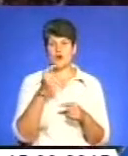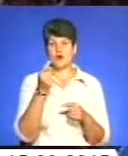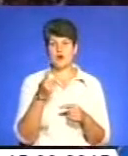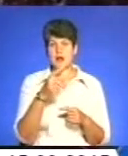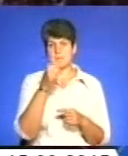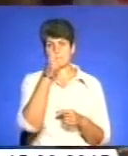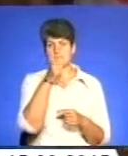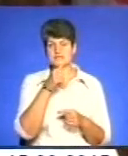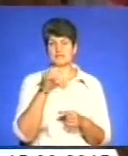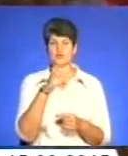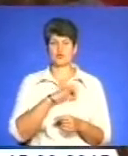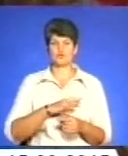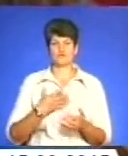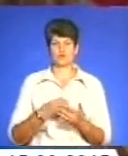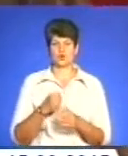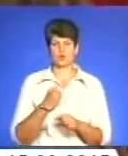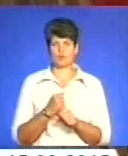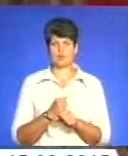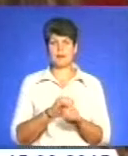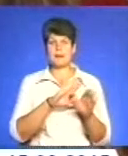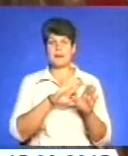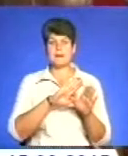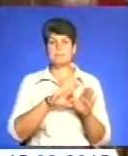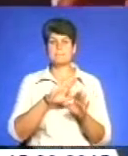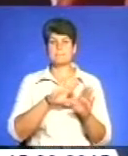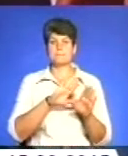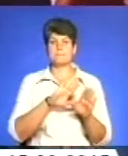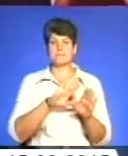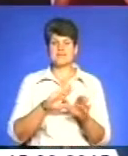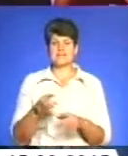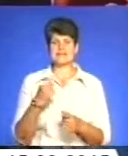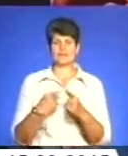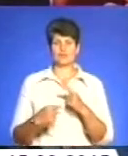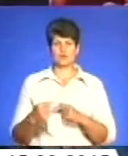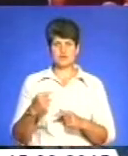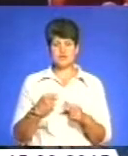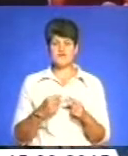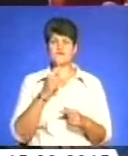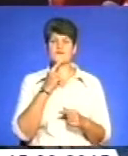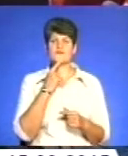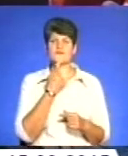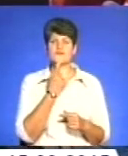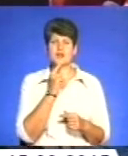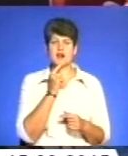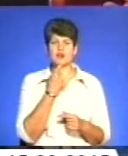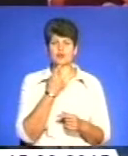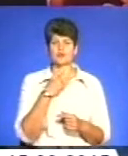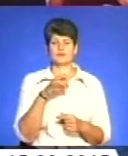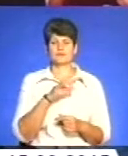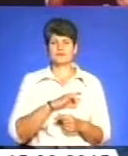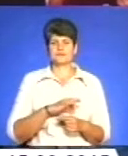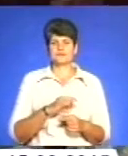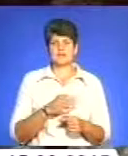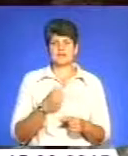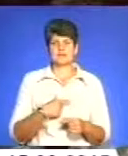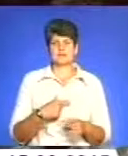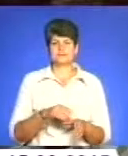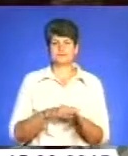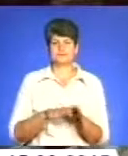використовую в своїй роботі. Після демобілізації військовим важко себе реалізувати у цивільному житті, зізнається учасник АТО полковник